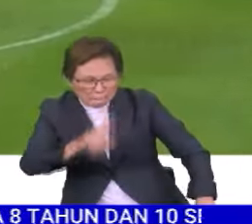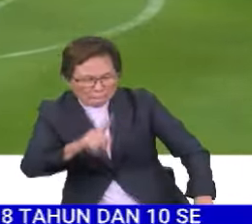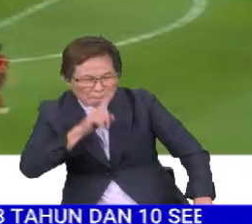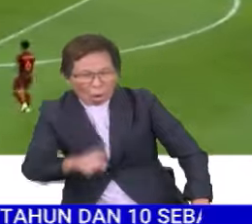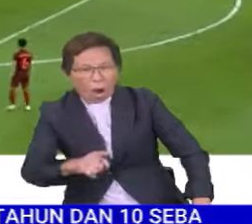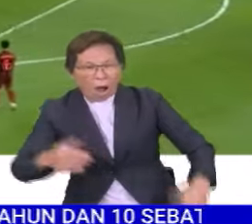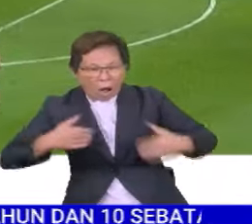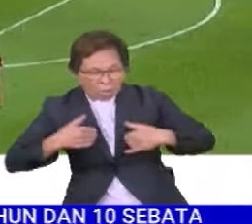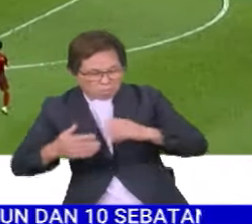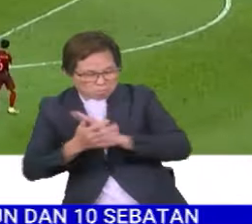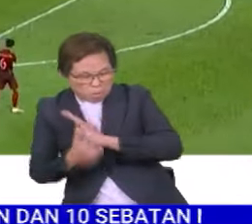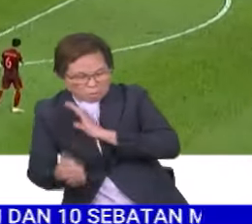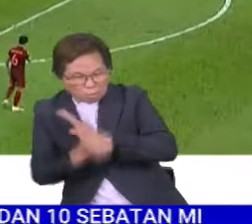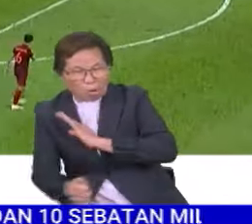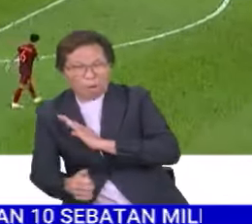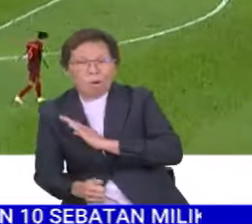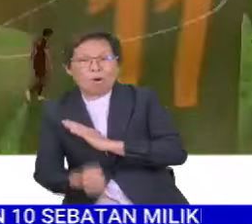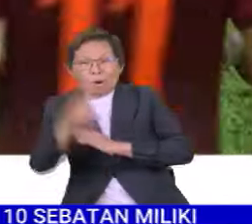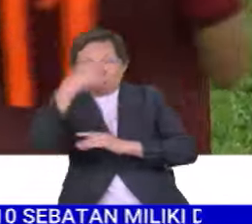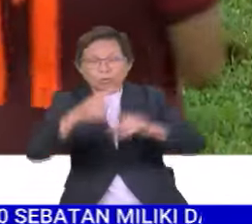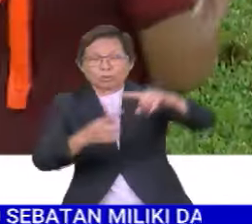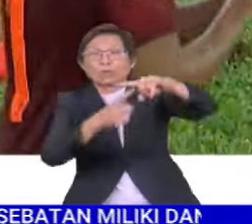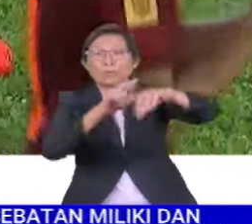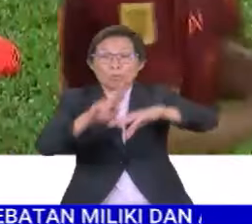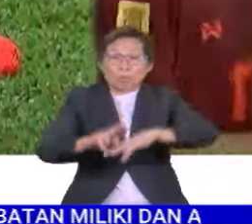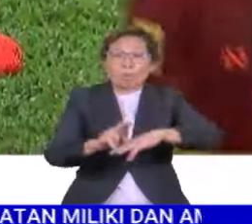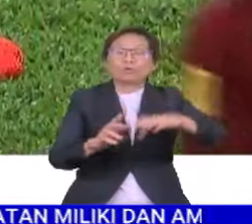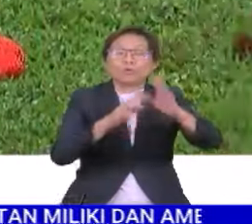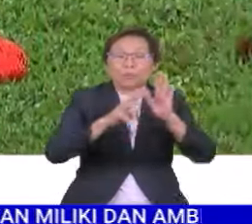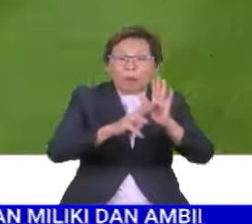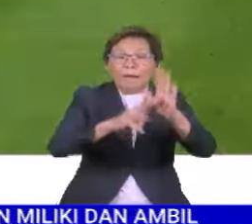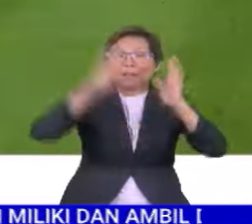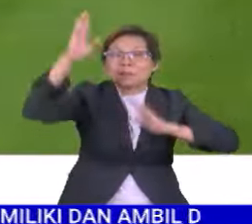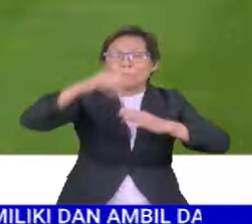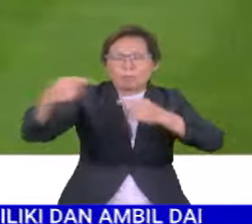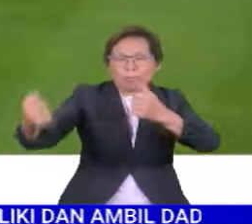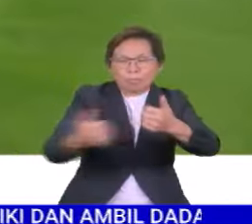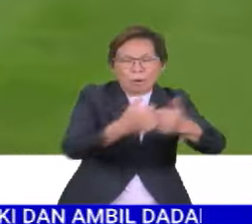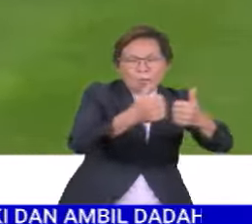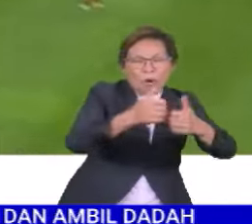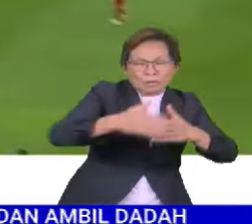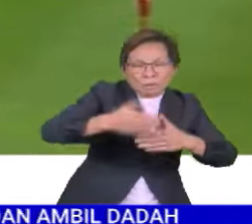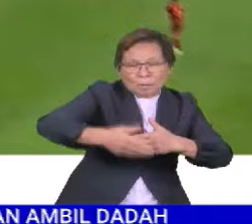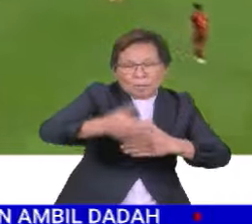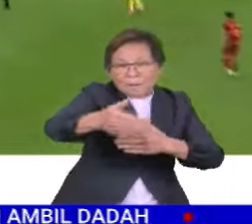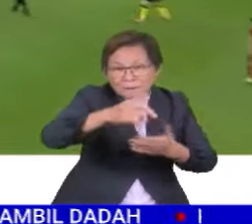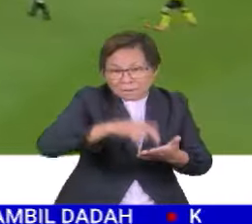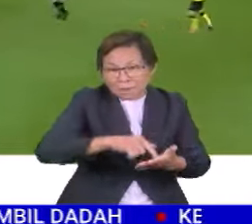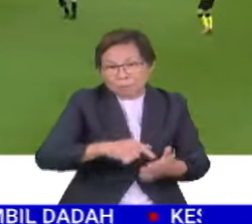benar-benar memiliki potensi bagi menyarung jersey negara dalam mana-mana kejohanan selepas ini.